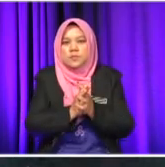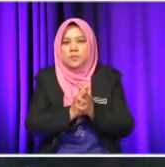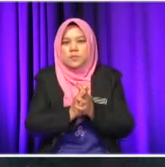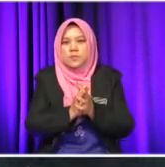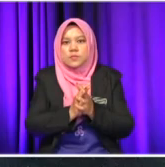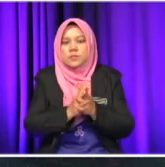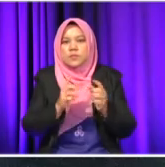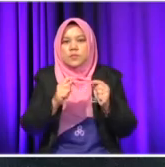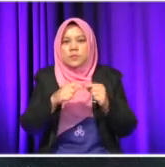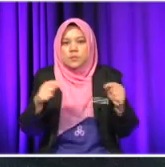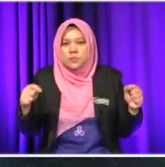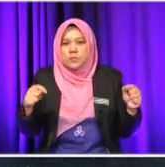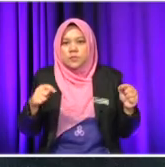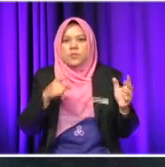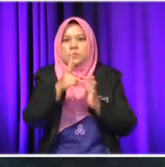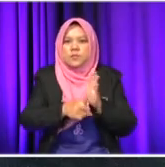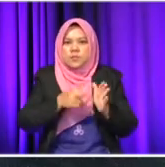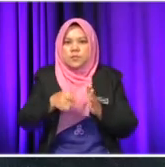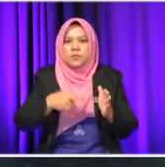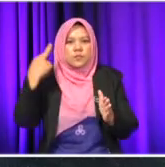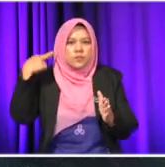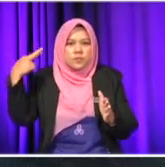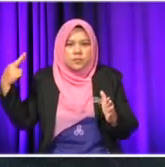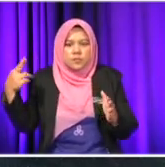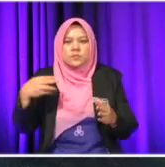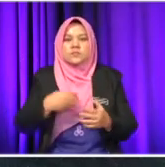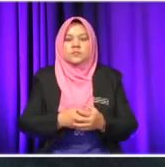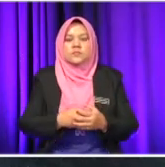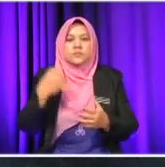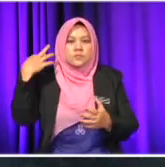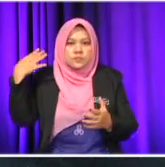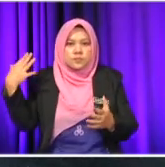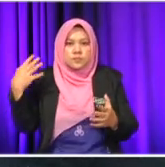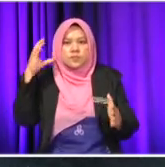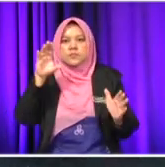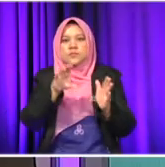video animasi audio dan juga dan juga